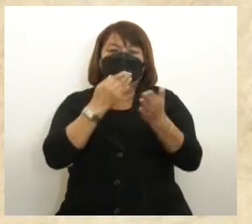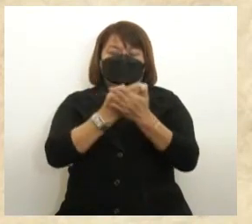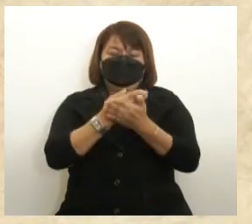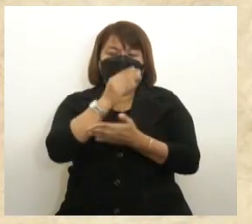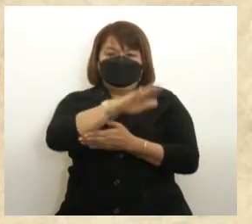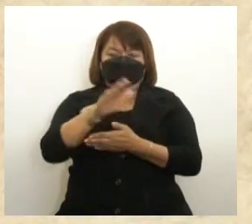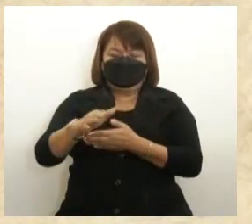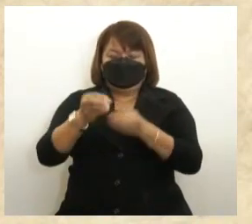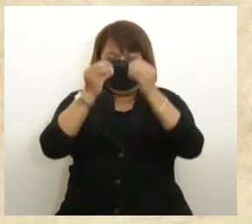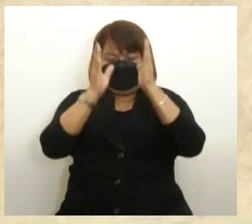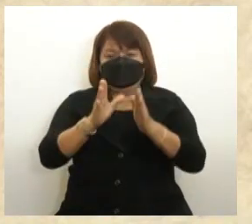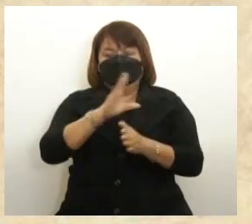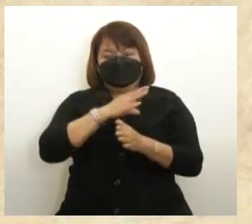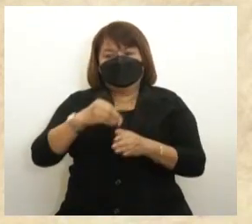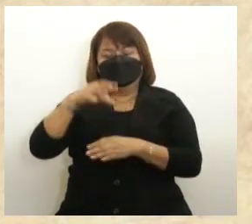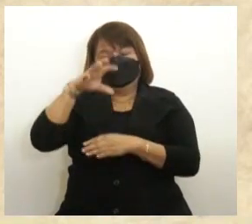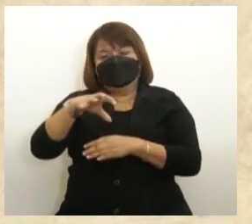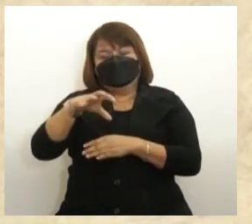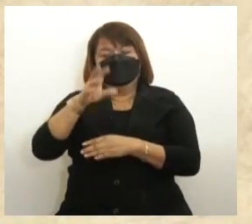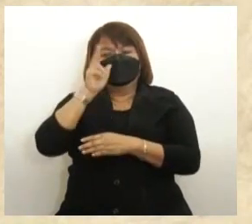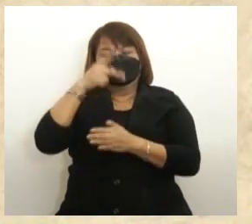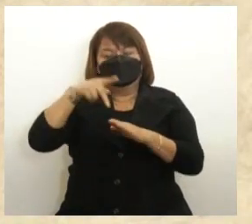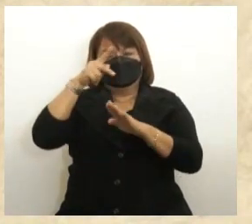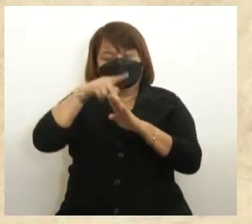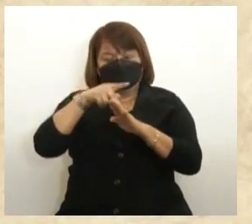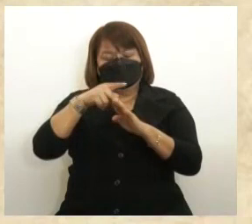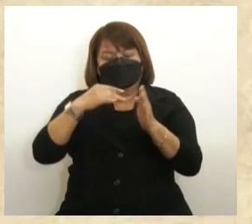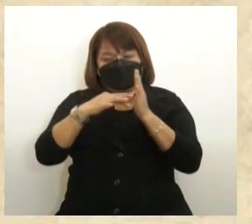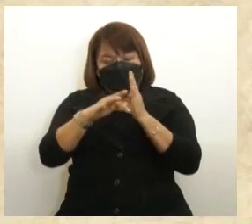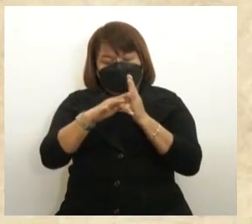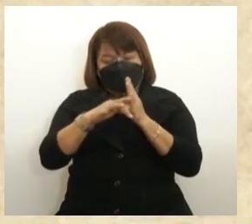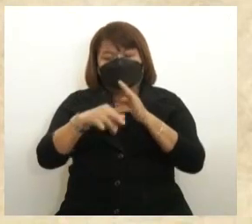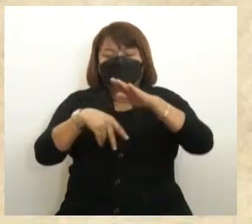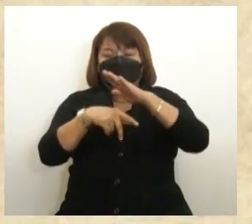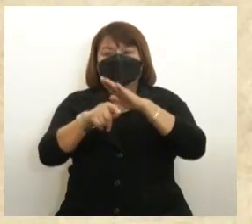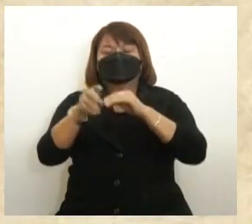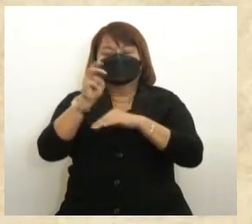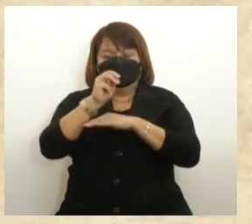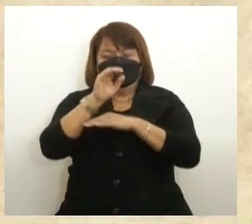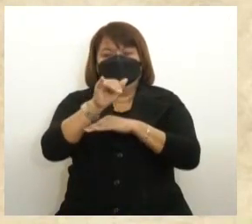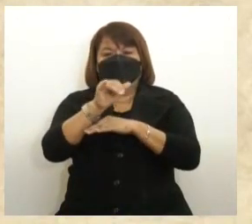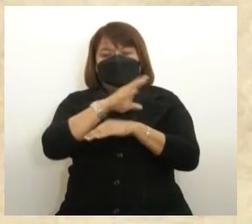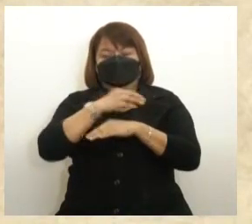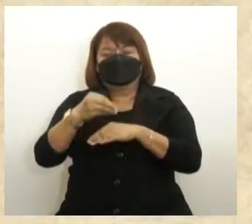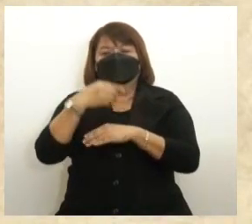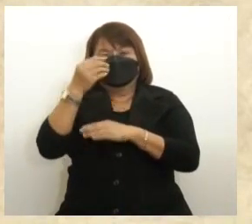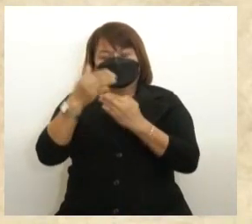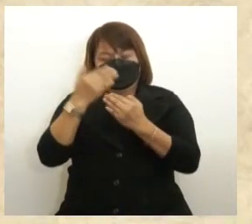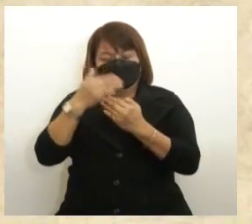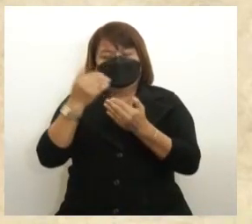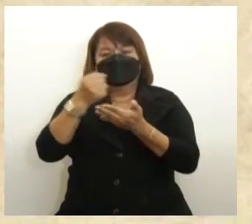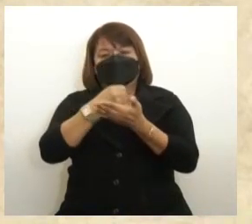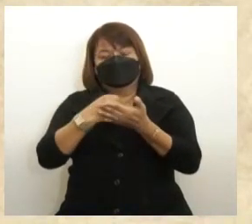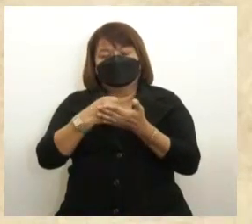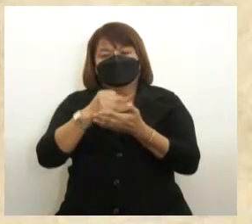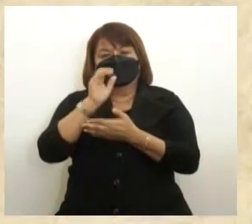ครูและบุคลากรของสำนักงานเขตพื้นที่การศึกษาทั้งประถมมัธยมรวมไปถึงพูดง่ายว่าภายในส่วนส